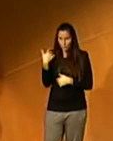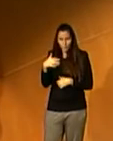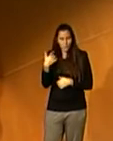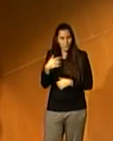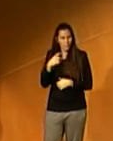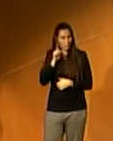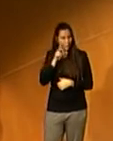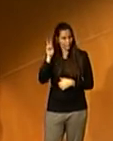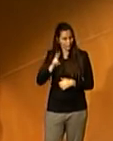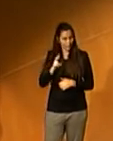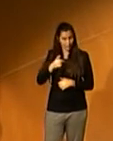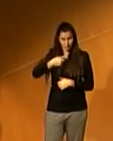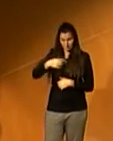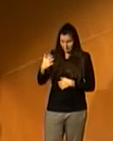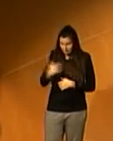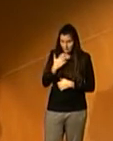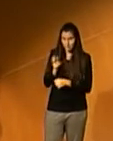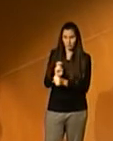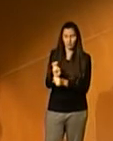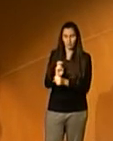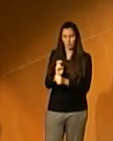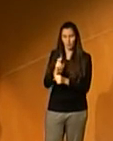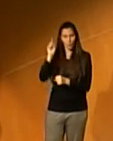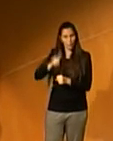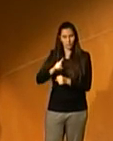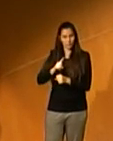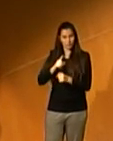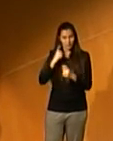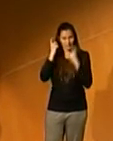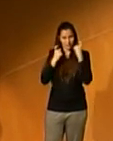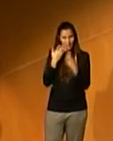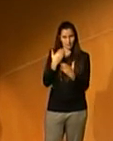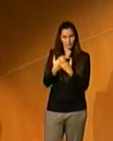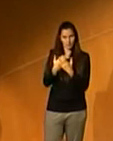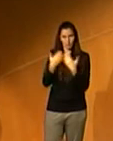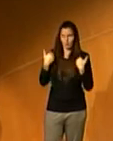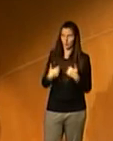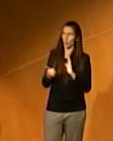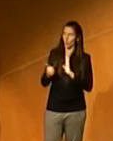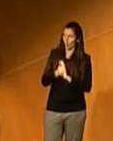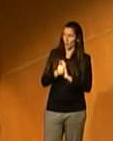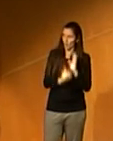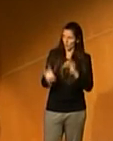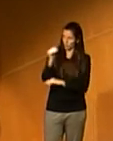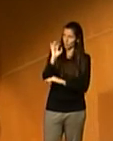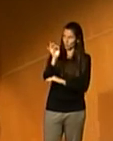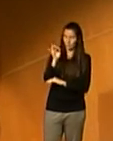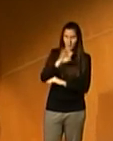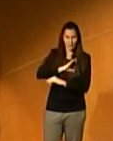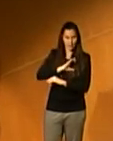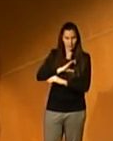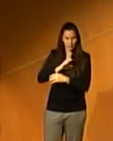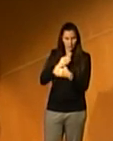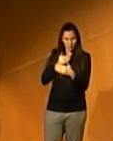sorte d'ambiguïté, quoi, un peu, où on est à la fois des adultes, mais on se met dans une telle proximité avec les jeunes que des